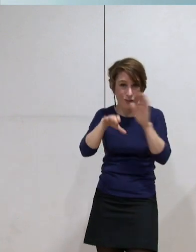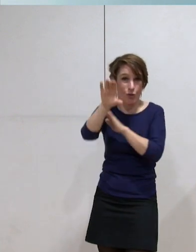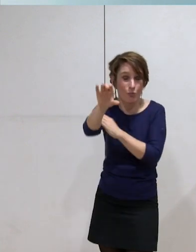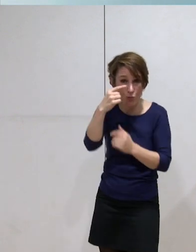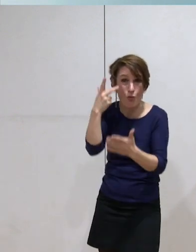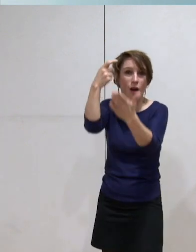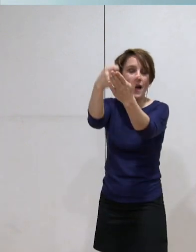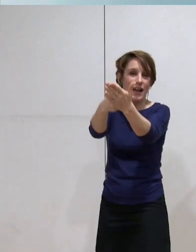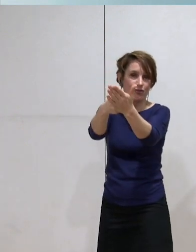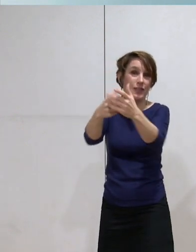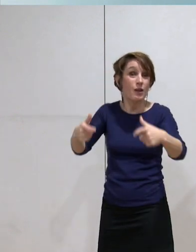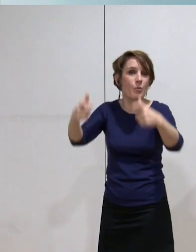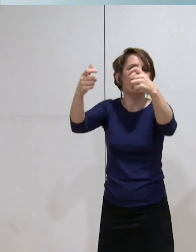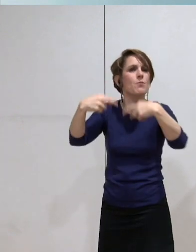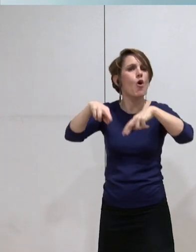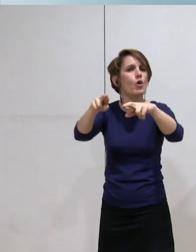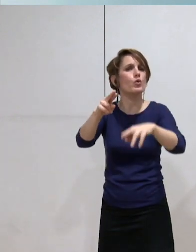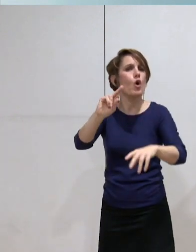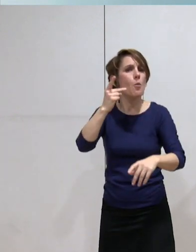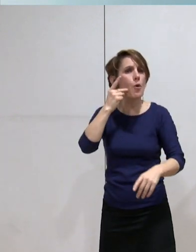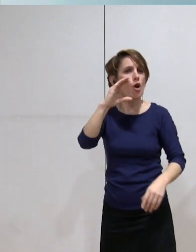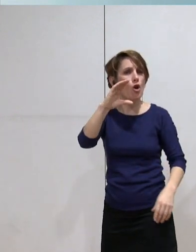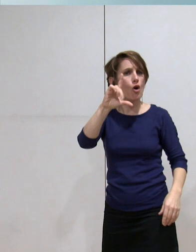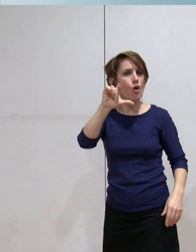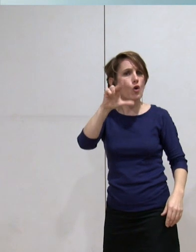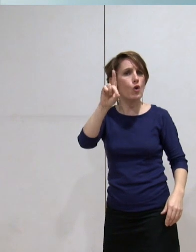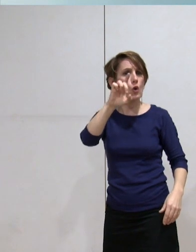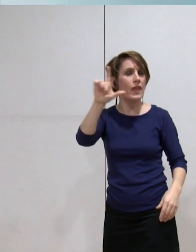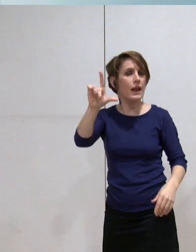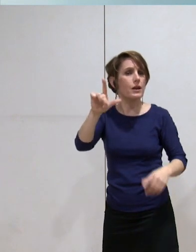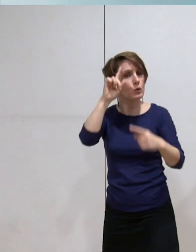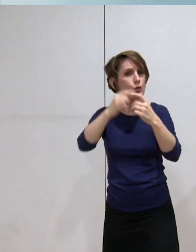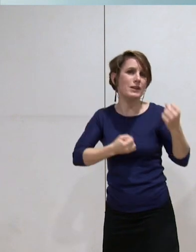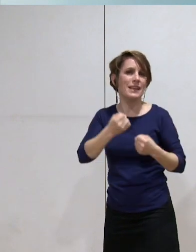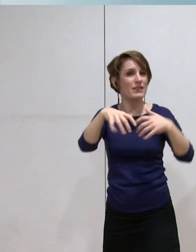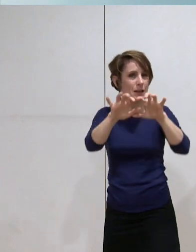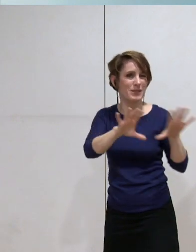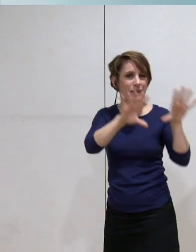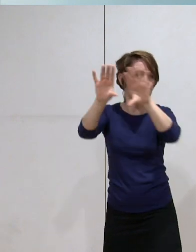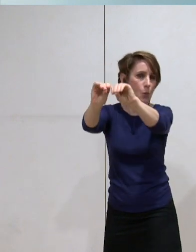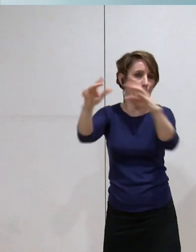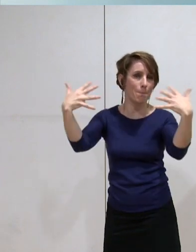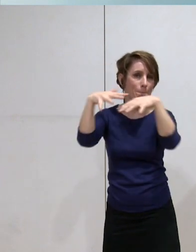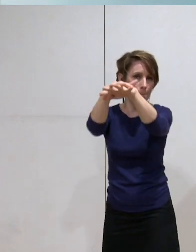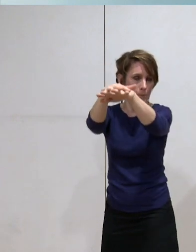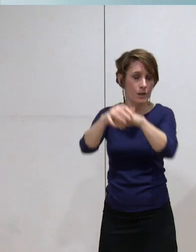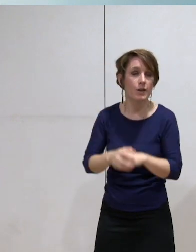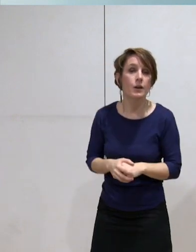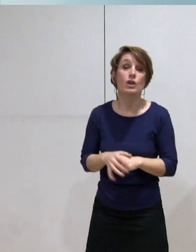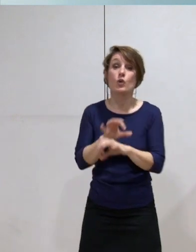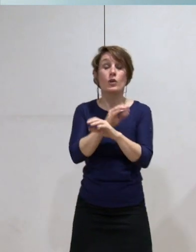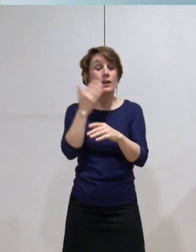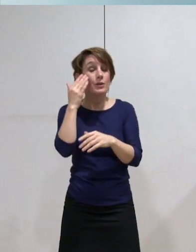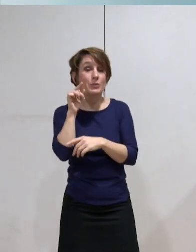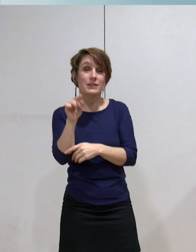de bureau rue Paul Claudel en vue de regrouper de nombreux services sans le financement lié à cette opération la variation globale de